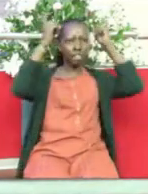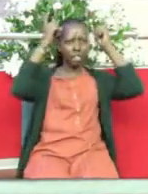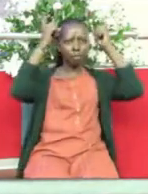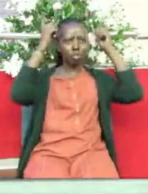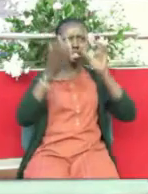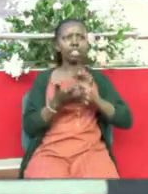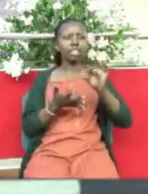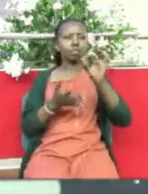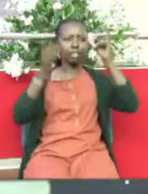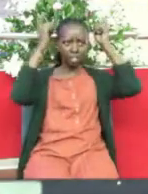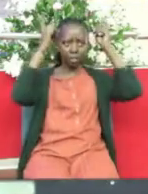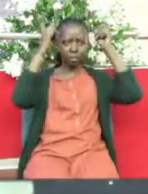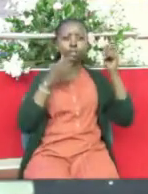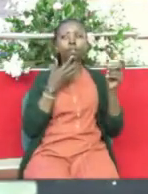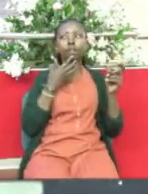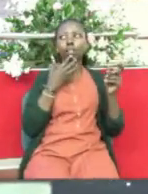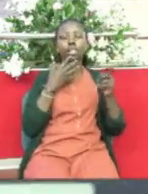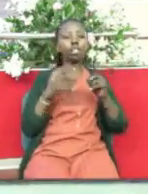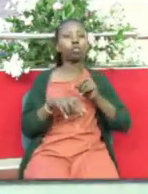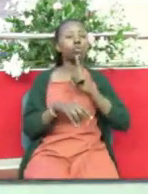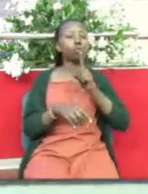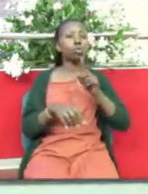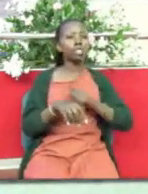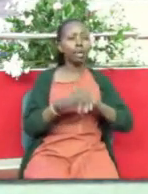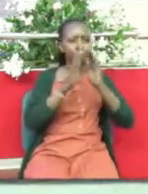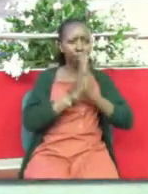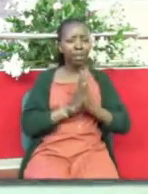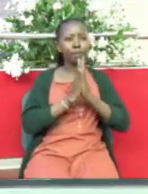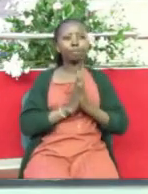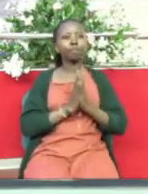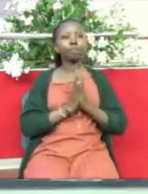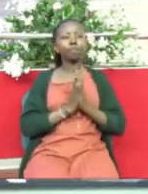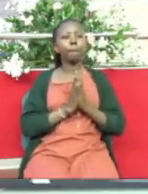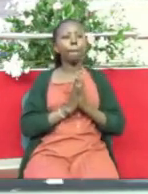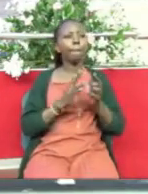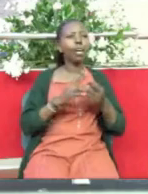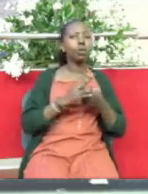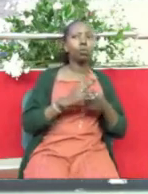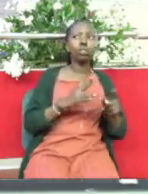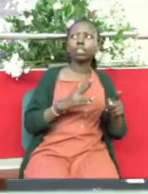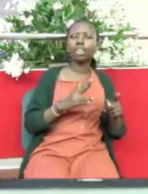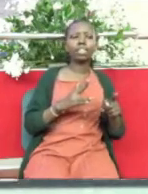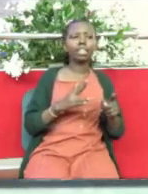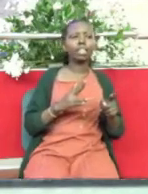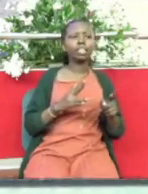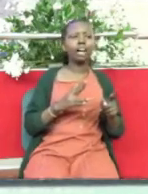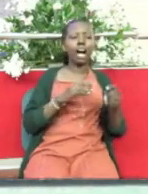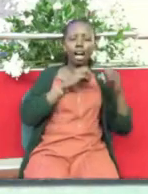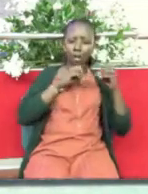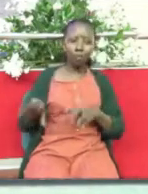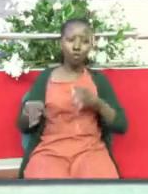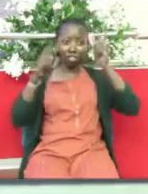alikuwa amepagawa. And so as we prayed for her, na tulipokuwa tunamwombea, we started casting out demons. Kaanza kuyatoa